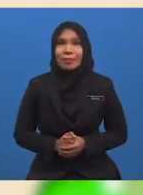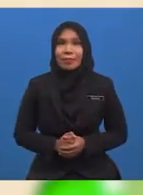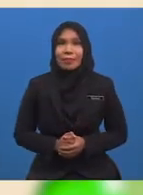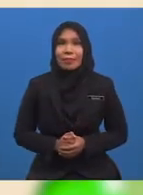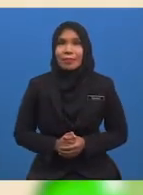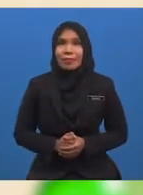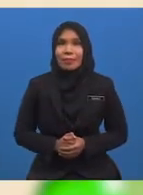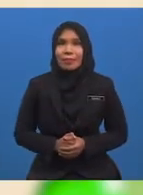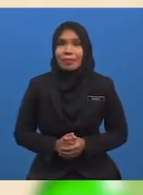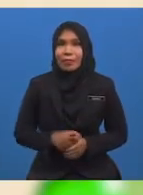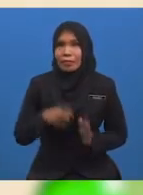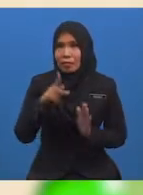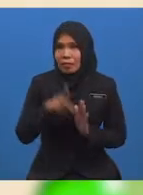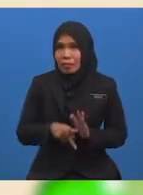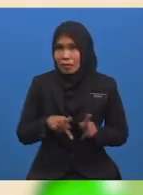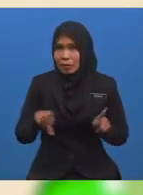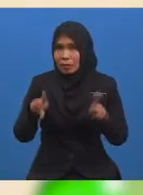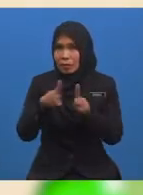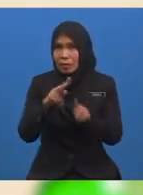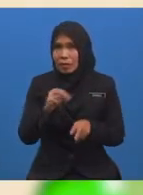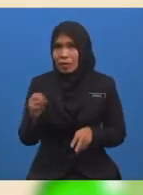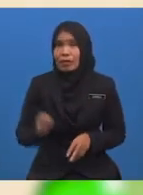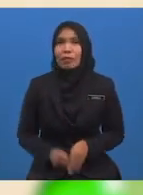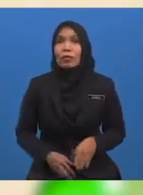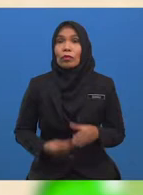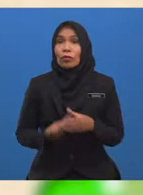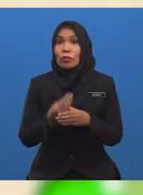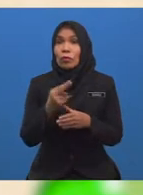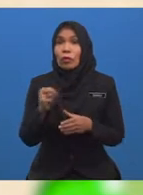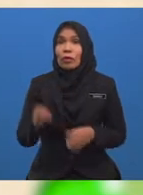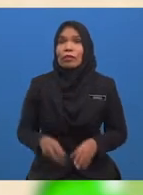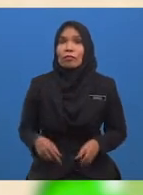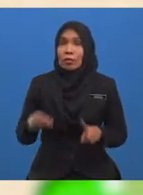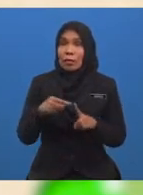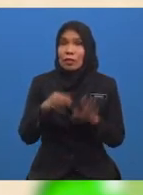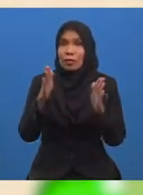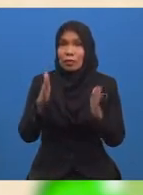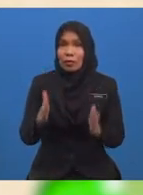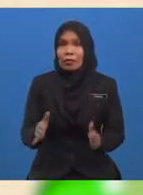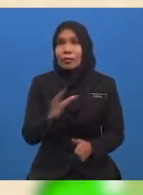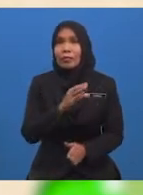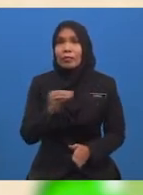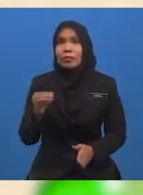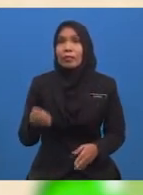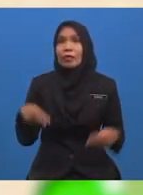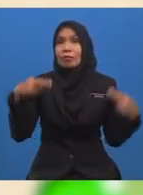Kepentingan tumbuh-tumbuhan kepada manusia dan haiwan ialah membekalkan